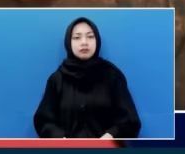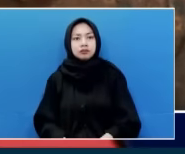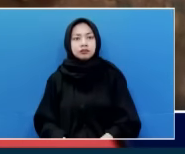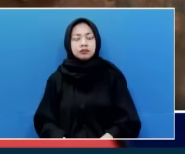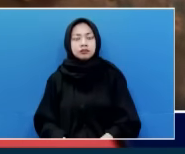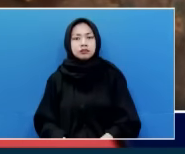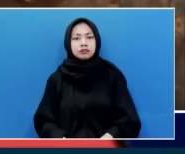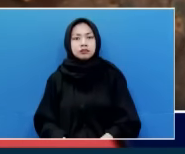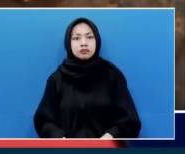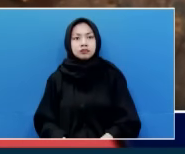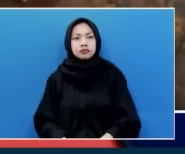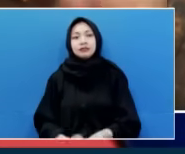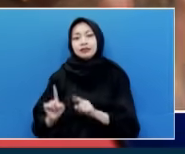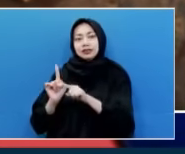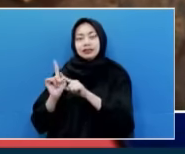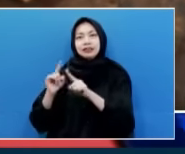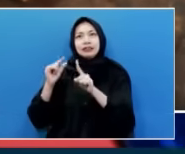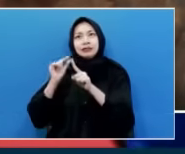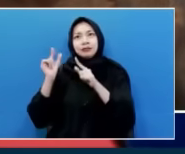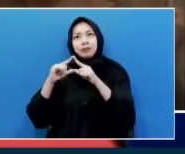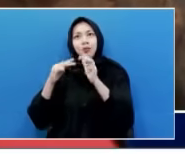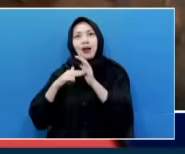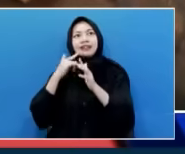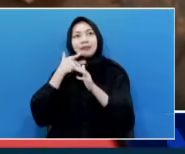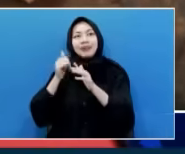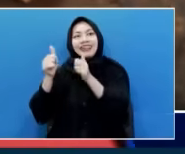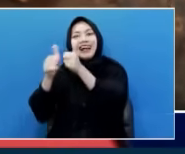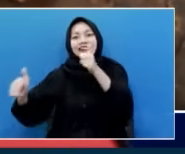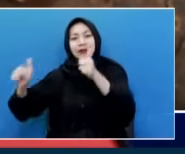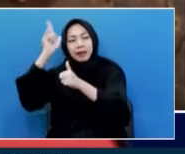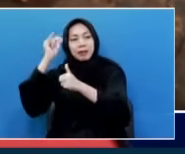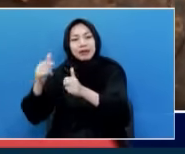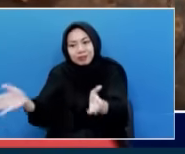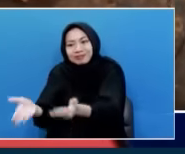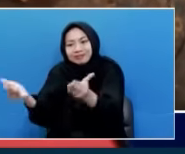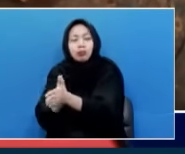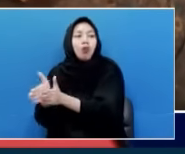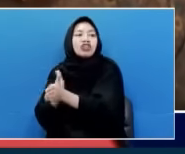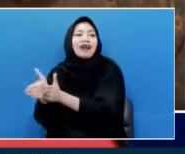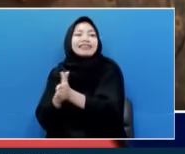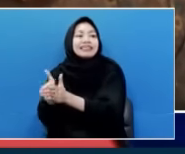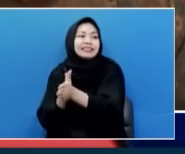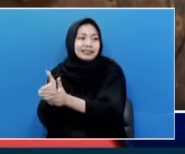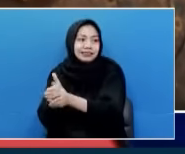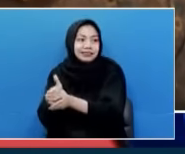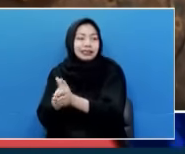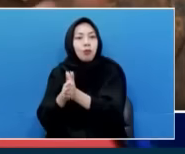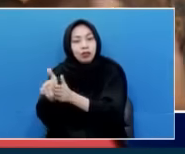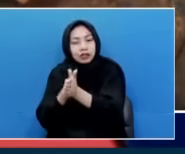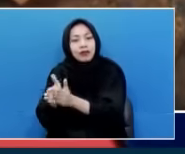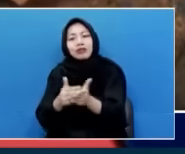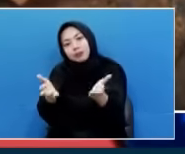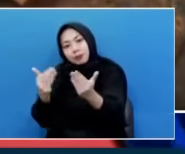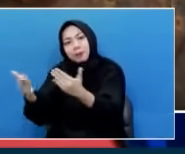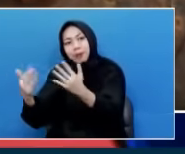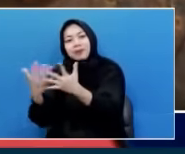Eh mbak Puan sedang menyemangati eh kader ya di PDIP terutama untuk perolehan suara pilek